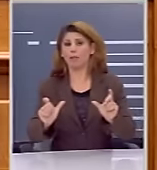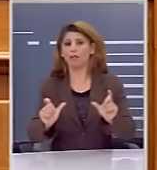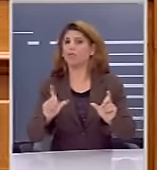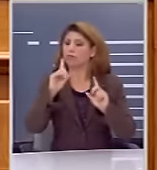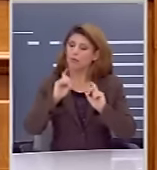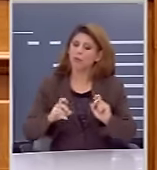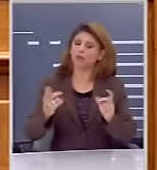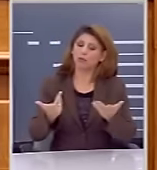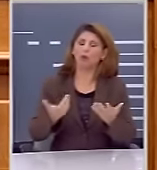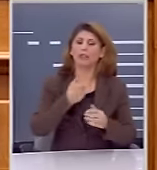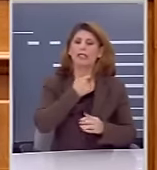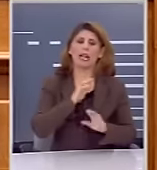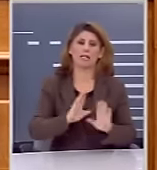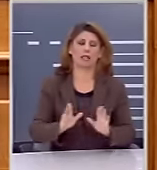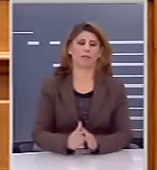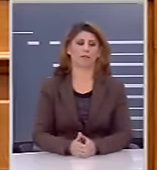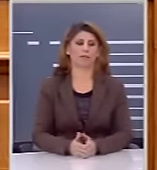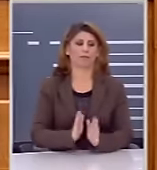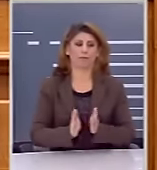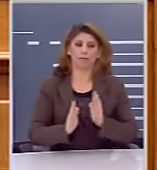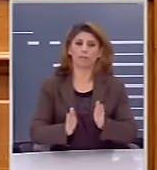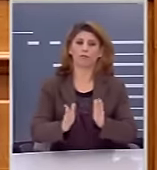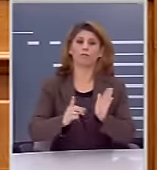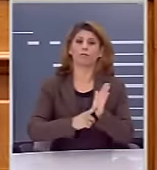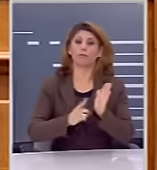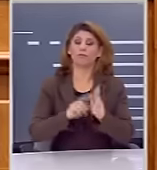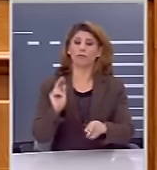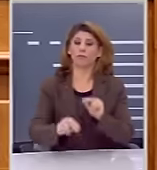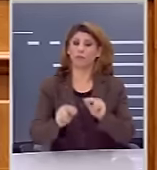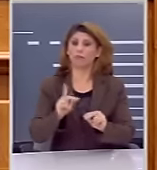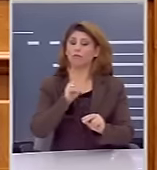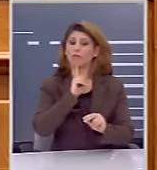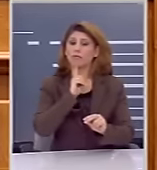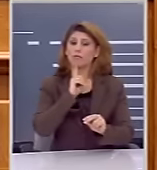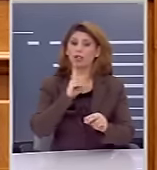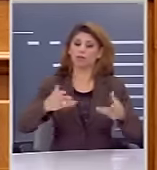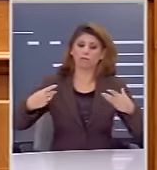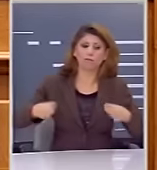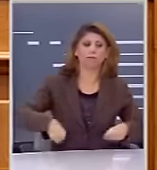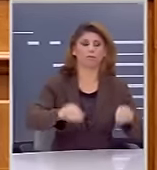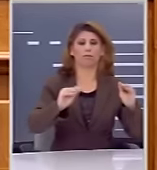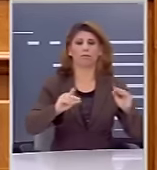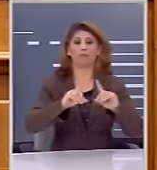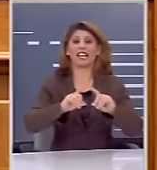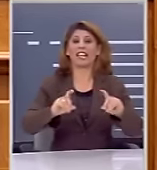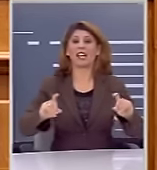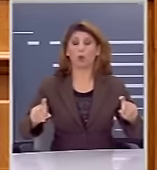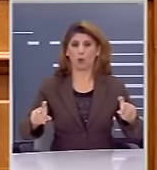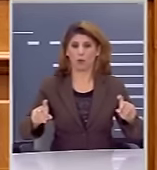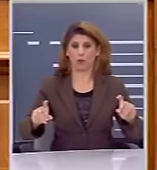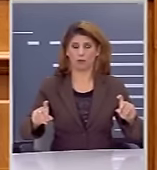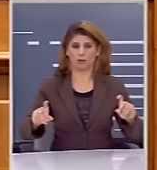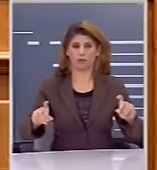απαιτούμενα έργα. Προχωρήσαμε σε νομοθεσίες, όπως η εκποίηση του υλικού